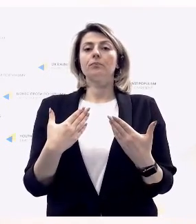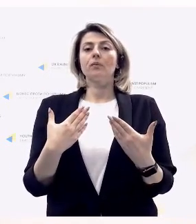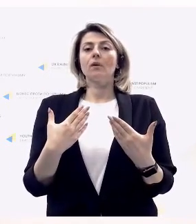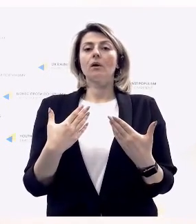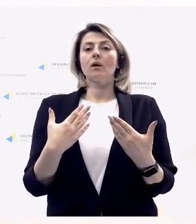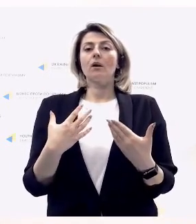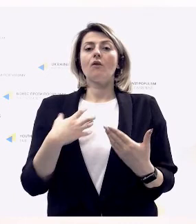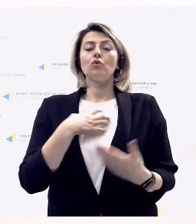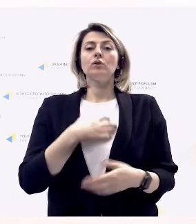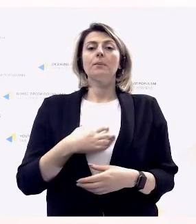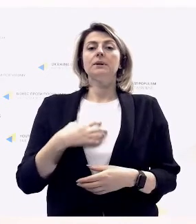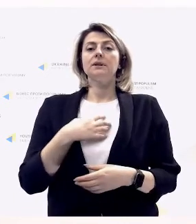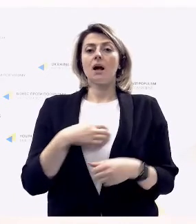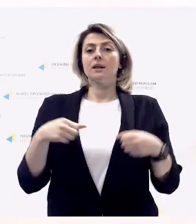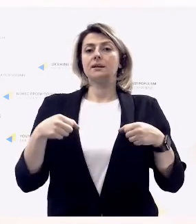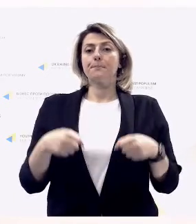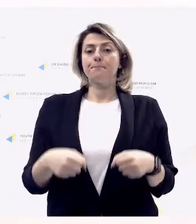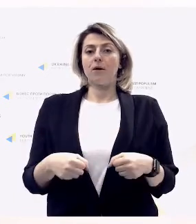фундаментальних прав,